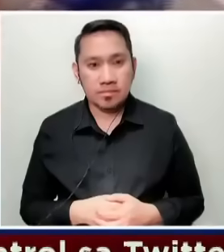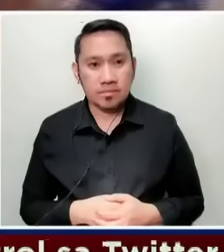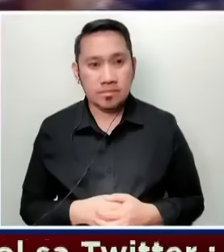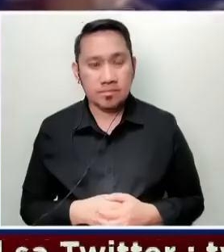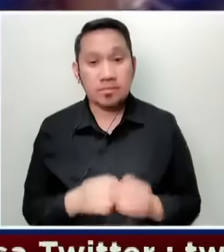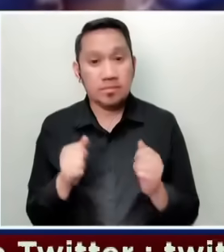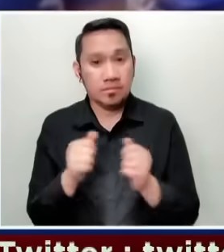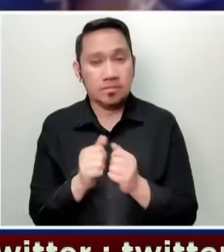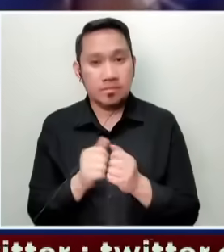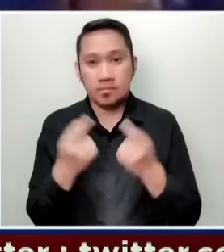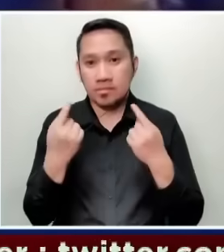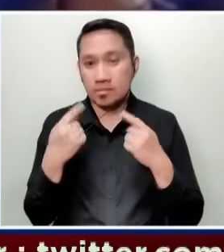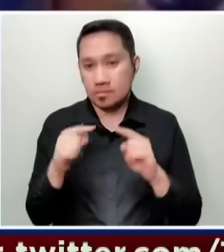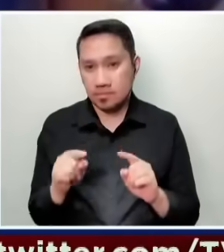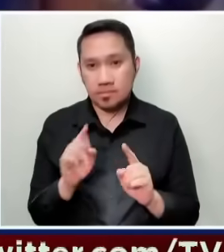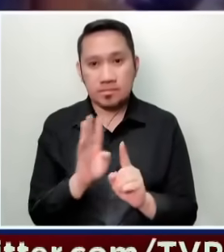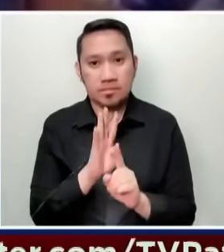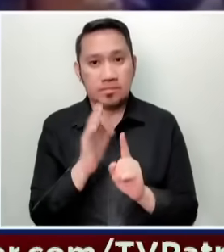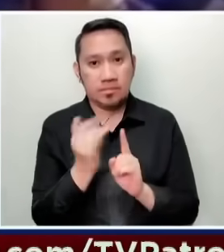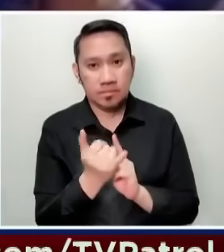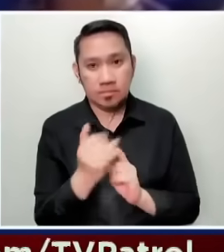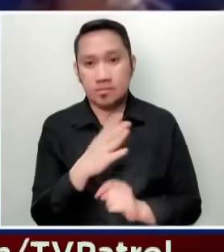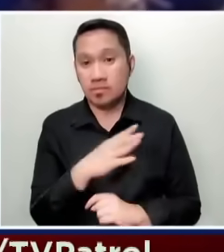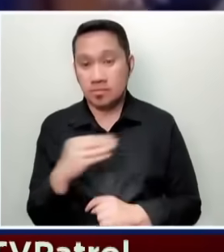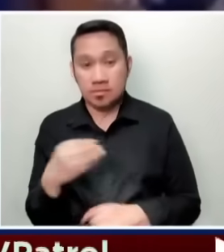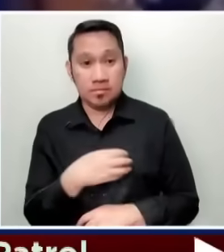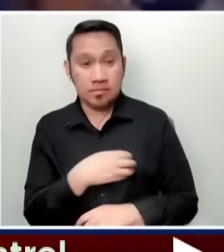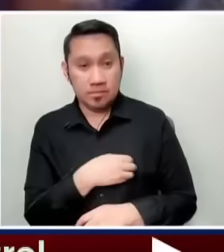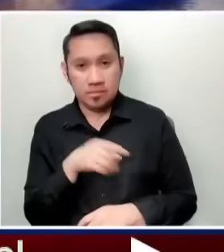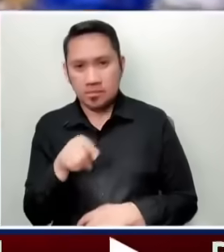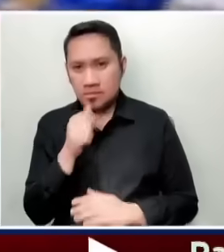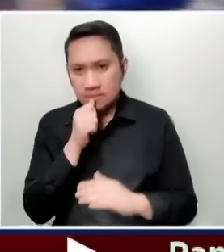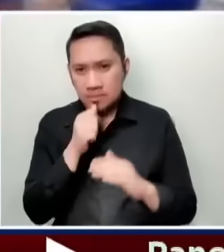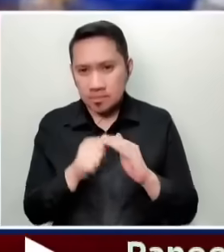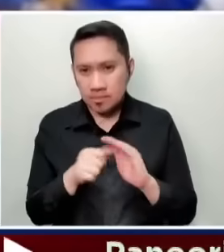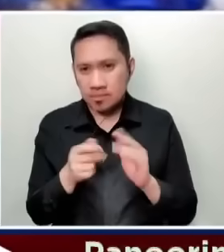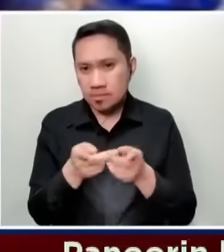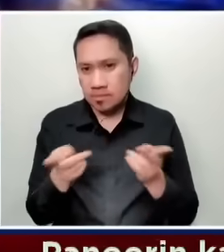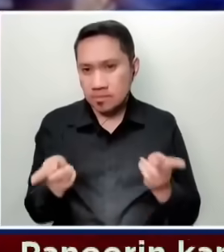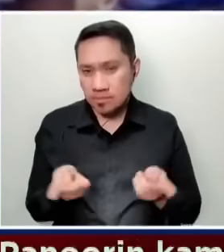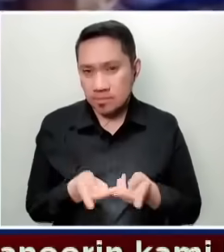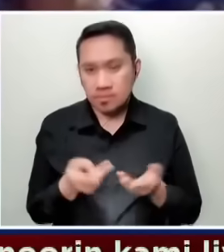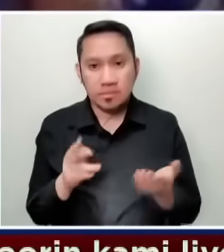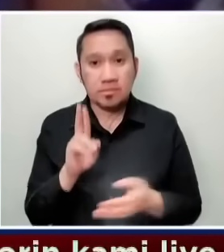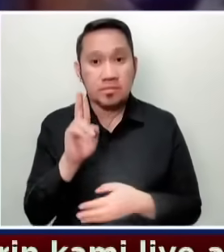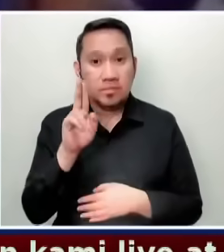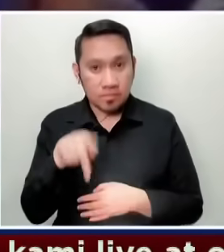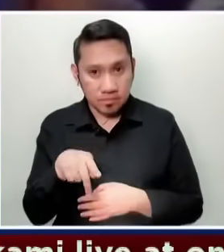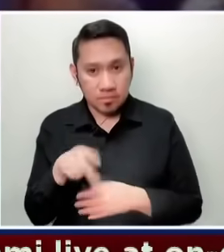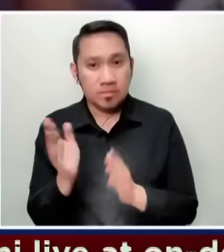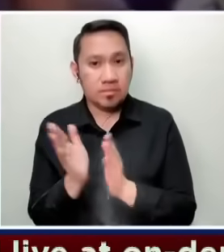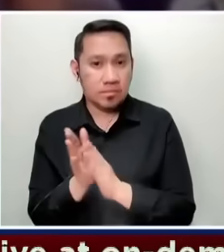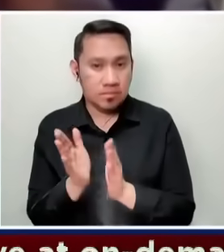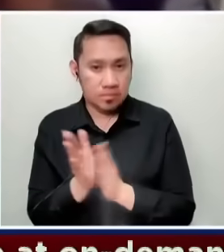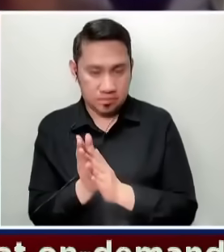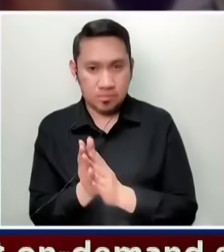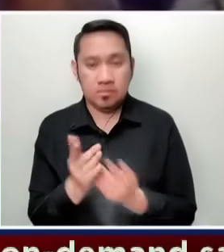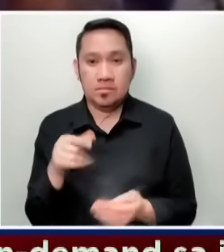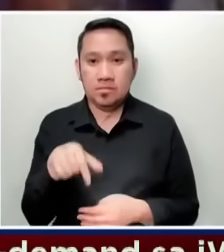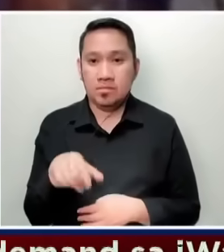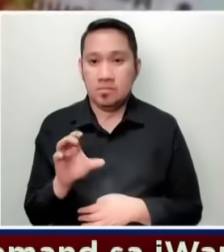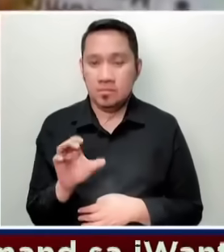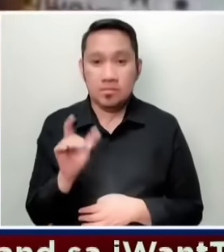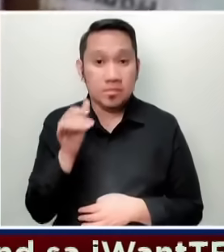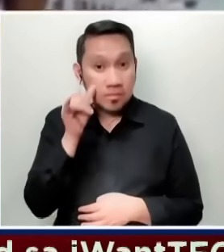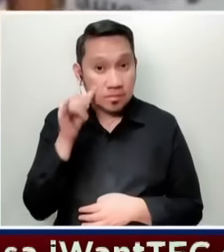Magkasamang pumunta ang mga taga-barangay at mga pulis sa tagong lugar na ito sa Barangay UP Campus sa Quezon City mag-aalas 3 ng hapon